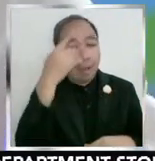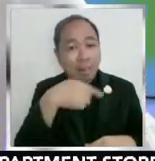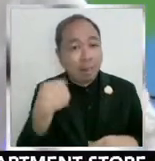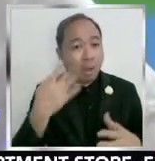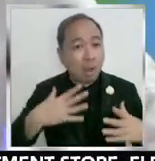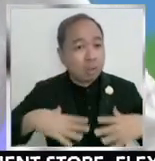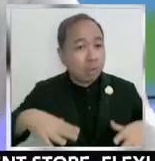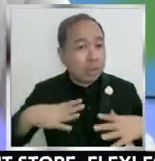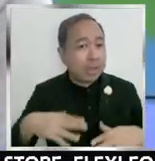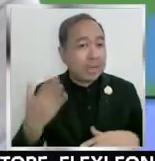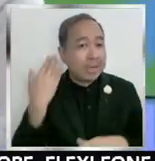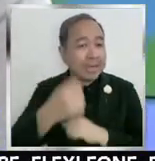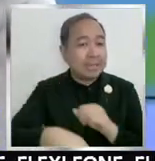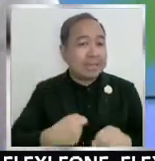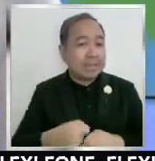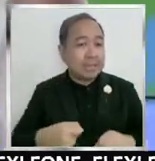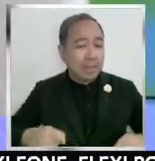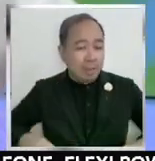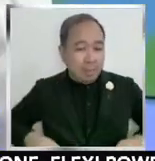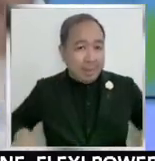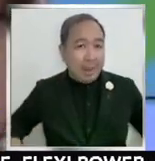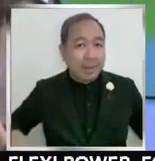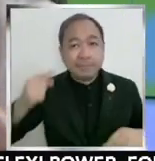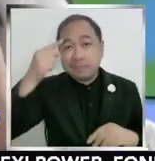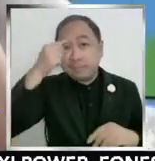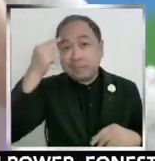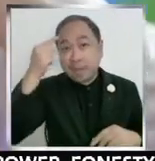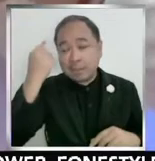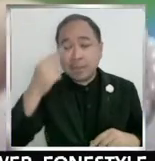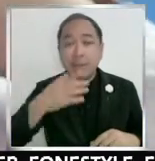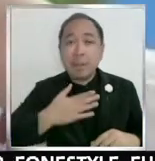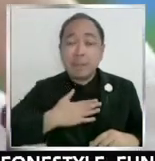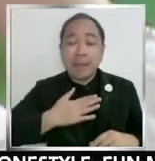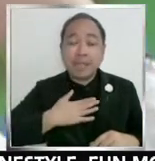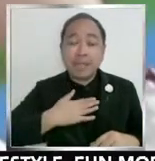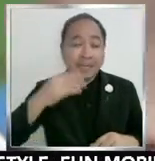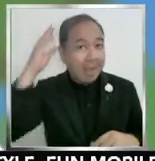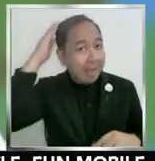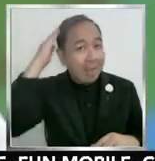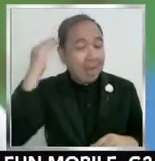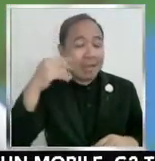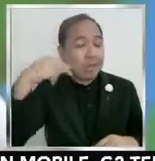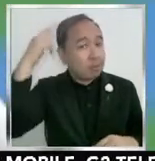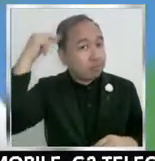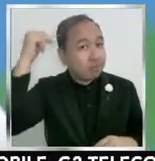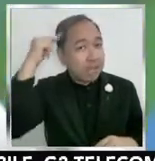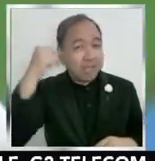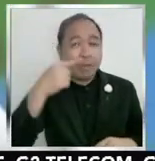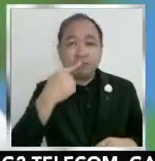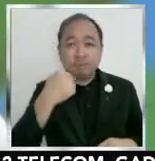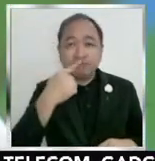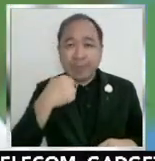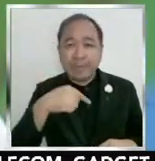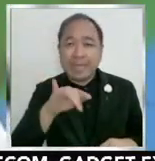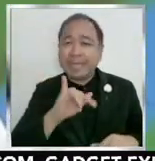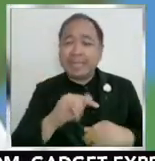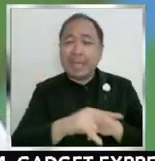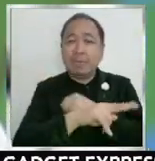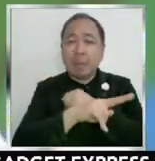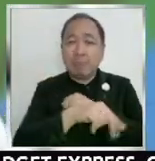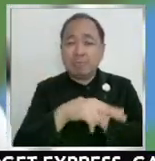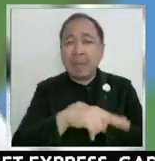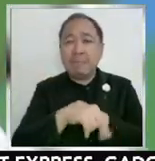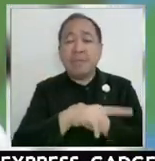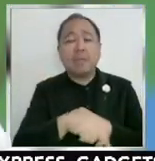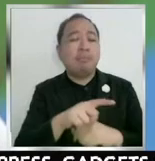gown ako, tas black. My hair was red last year, as in parang mermaid. Pero this year, parang I want to try something